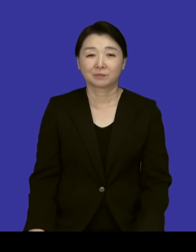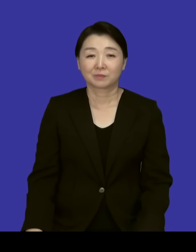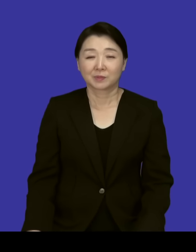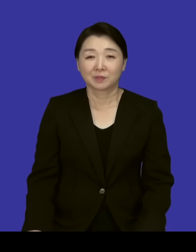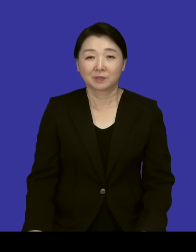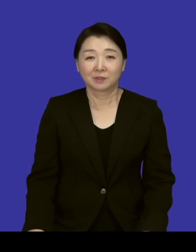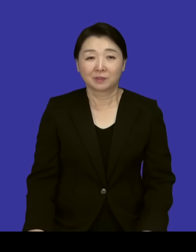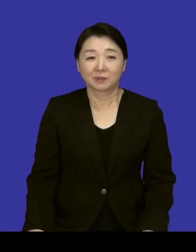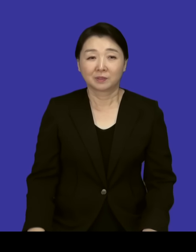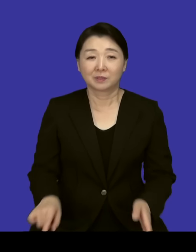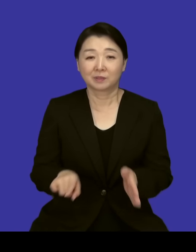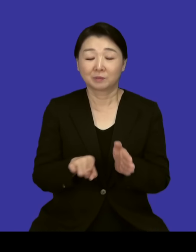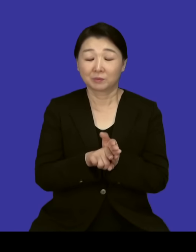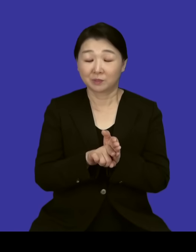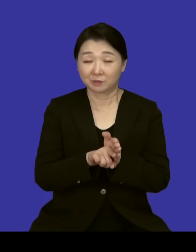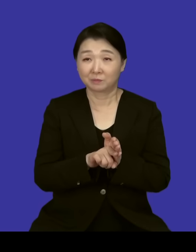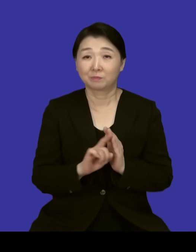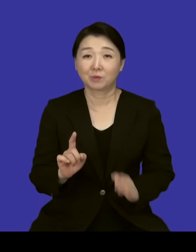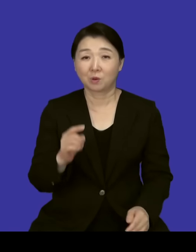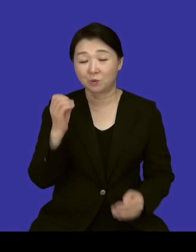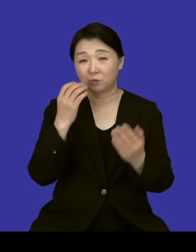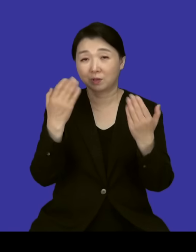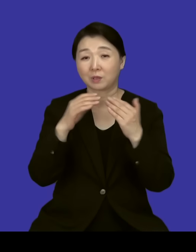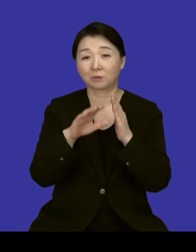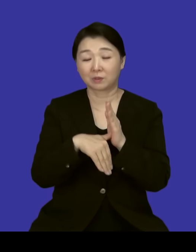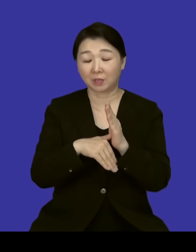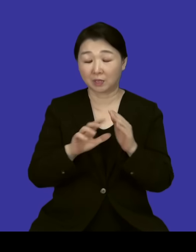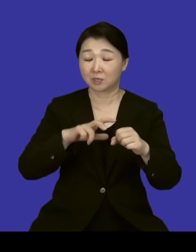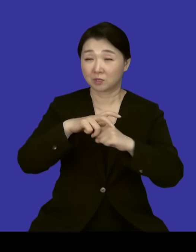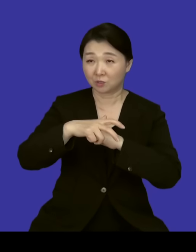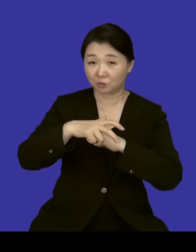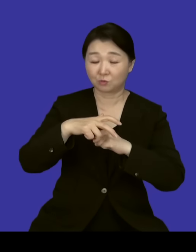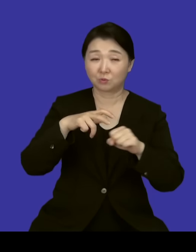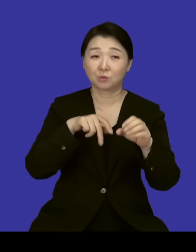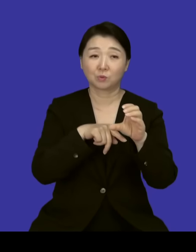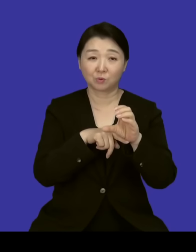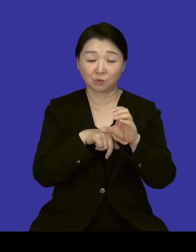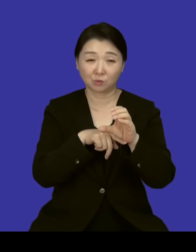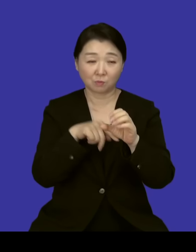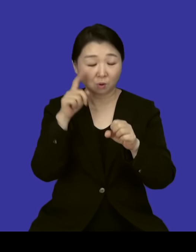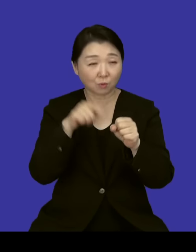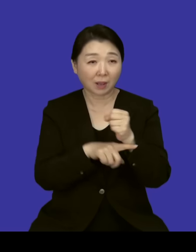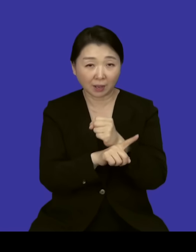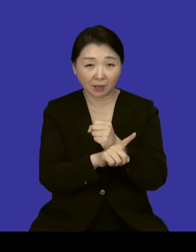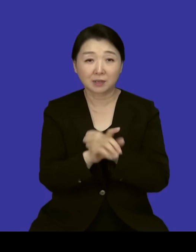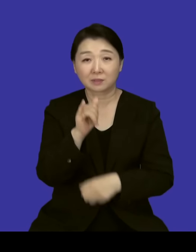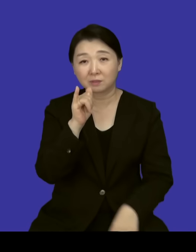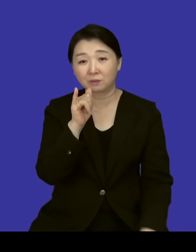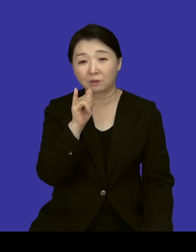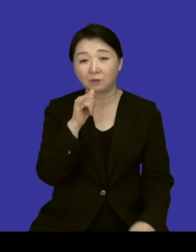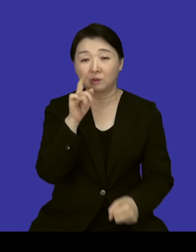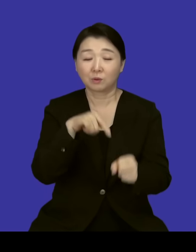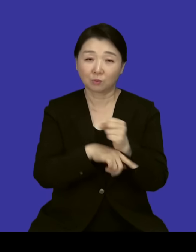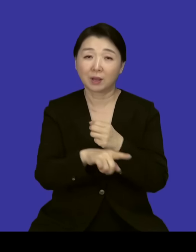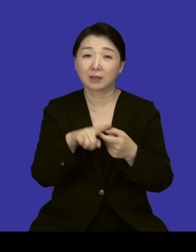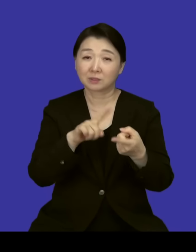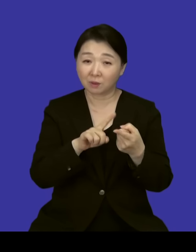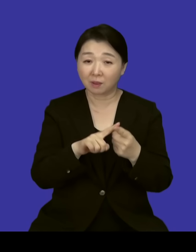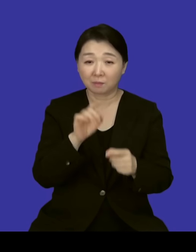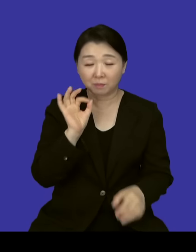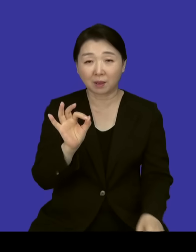믿음이 우리가 뭐 제가 고등학교 때도 뭐 지구과학이나 과학 이런 거 좋아했지만 사실 과학적으로 보면